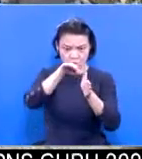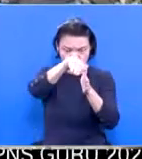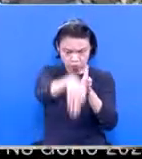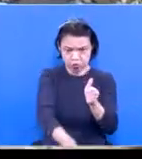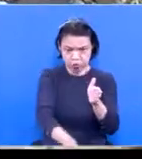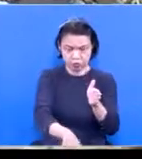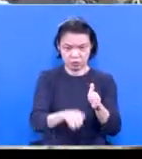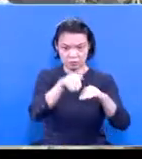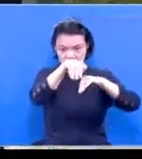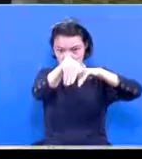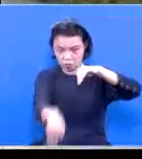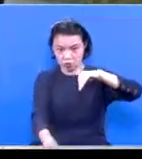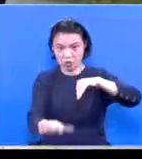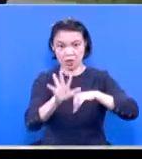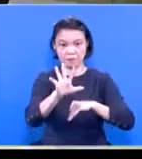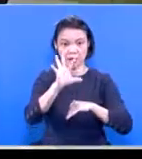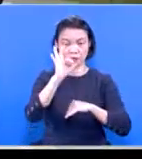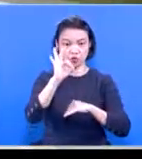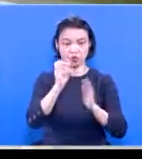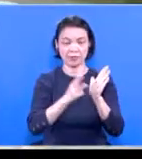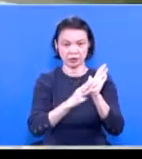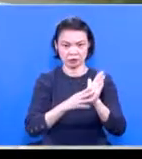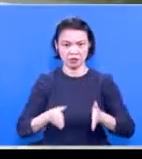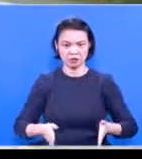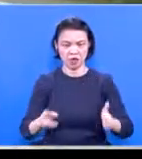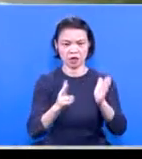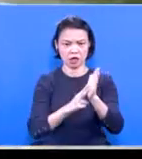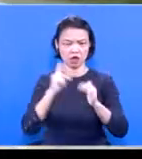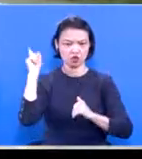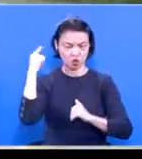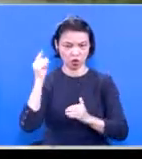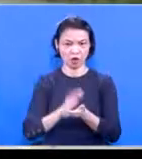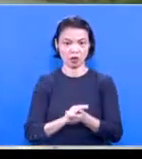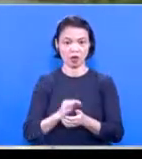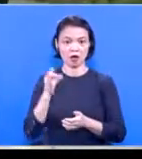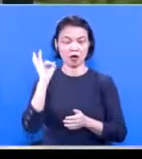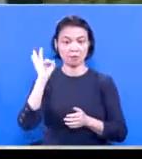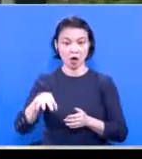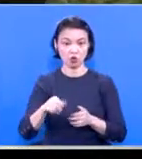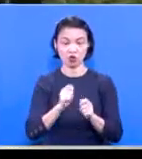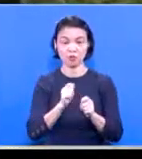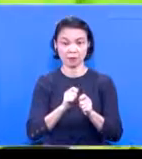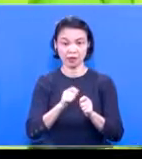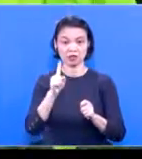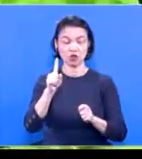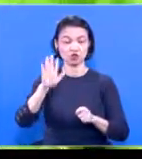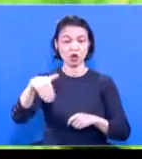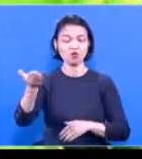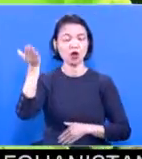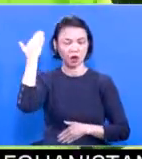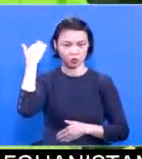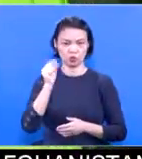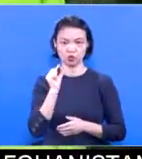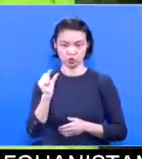jurang sedalam 50 meter. Jalan nasional ini baru selesai diperbaiki setahun yang lalu. Untuk keselamatan warga, Satuan